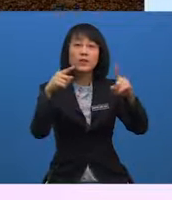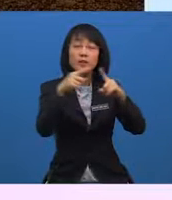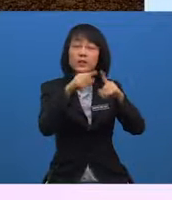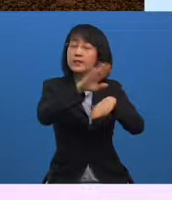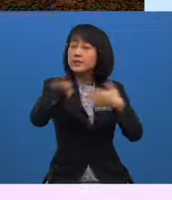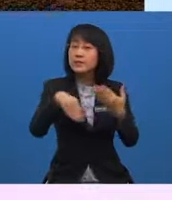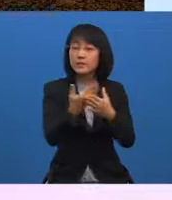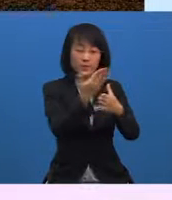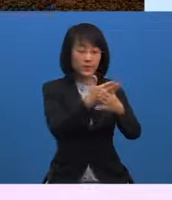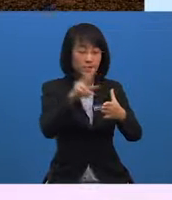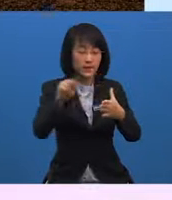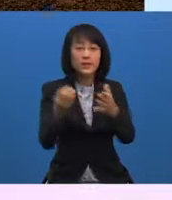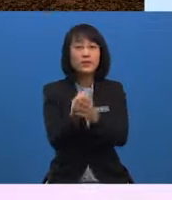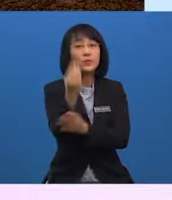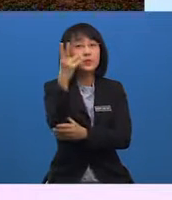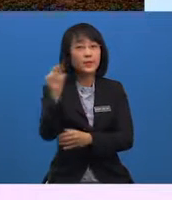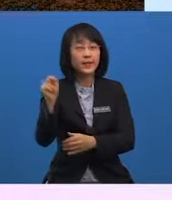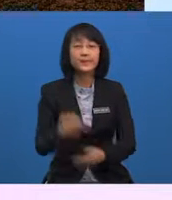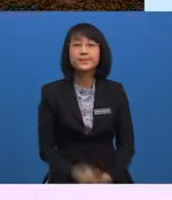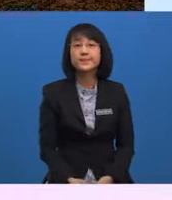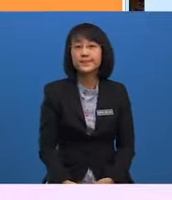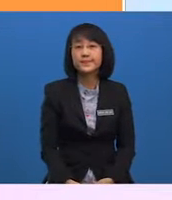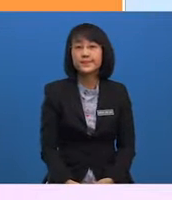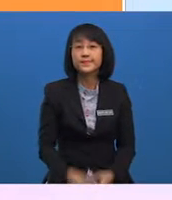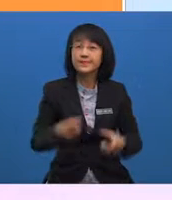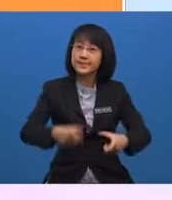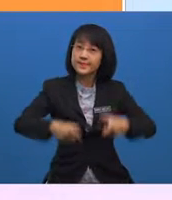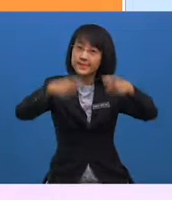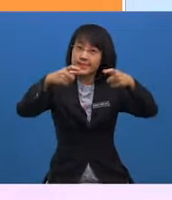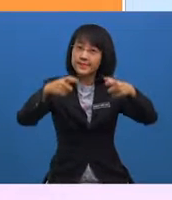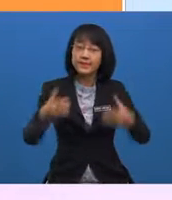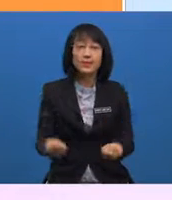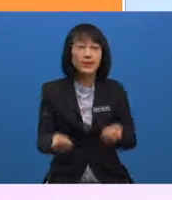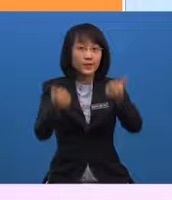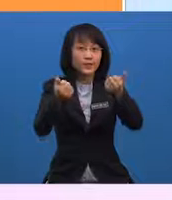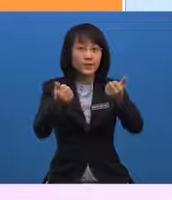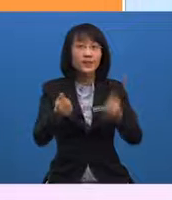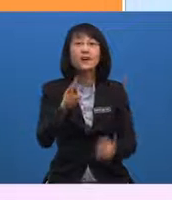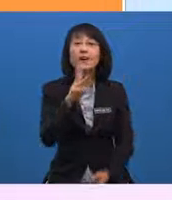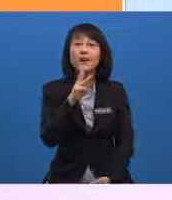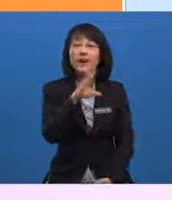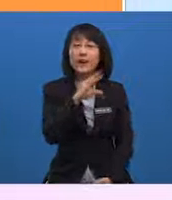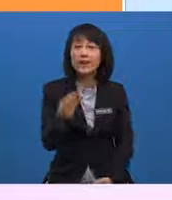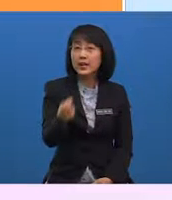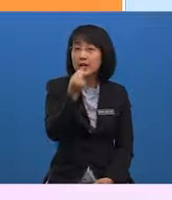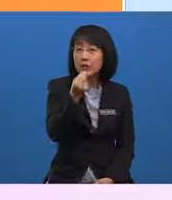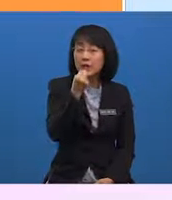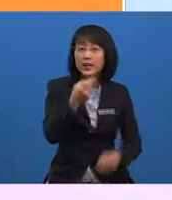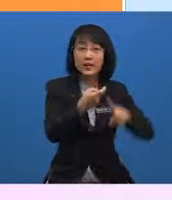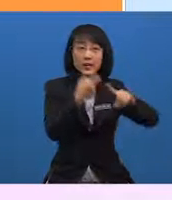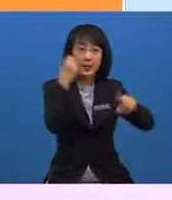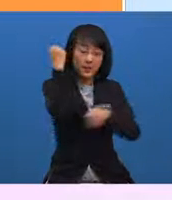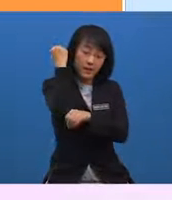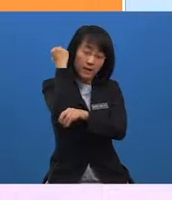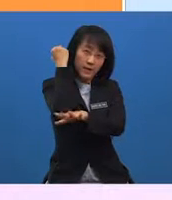bahagian tumbuhan. Selain itu, batang juga mengangkut air dan nutrien dari akar